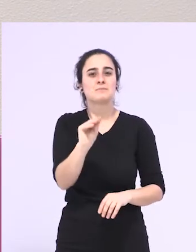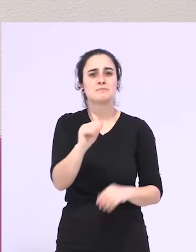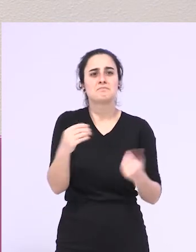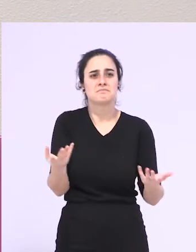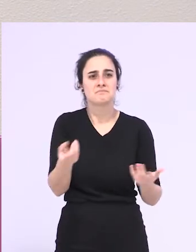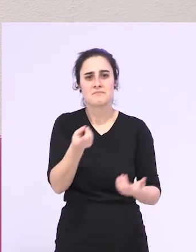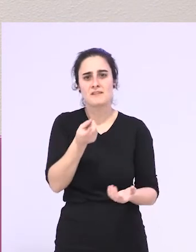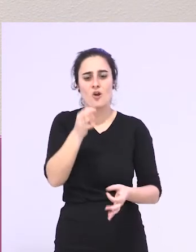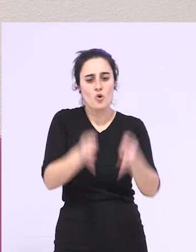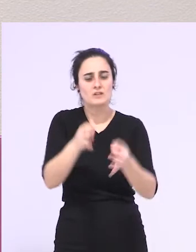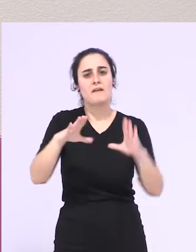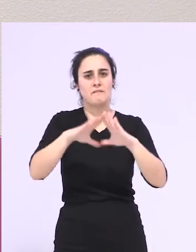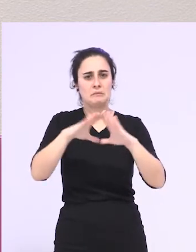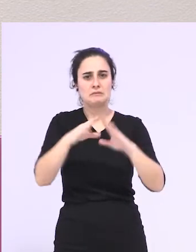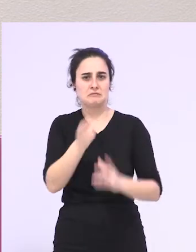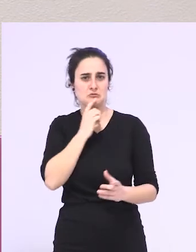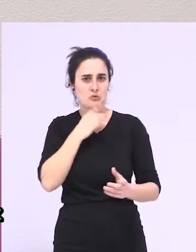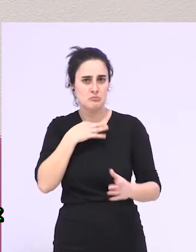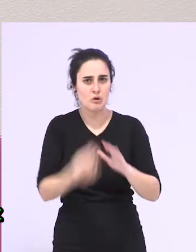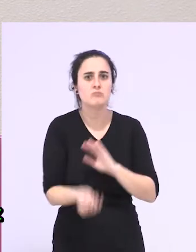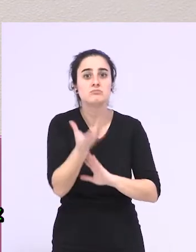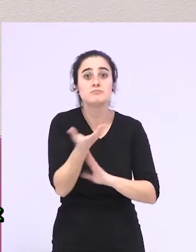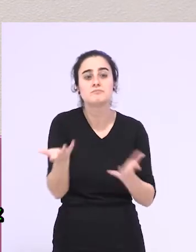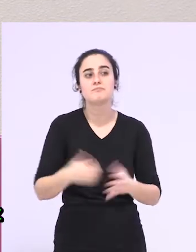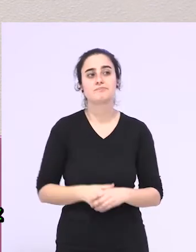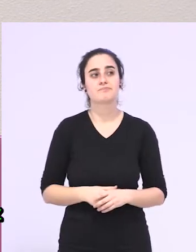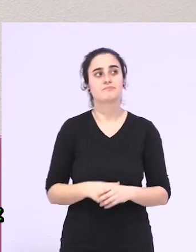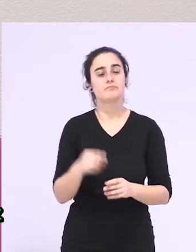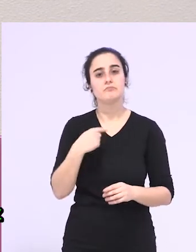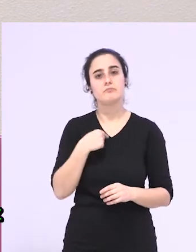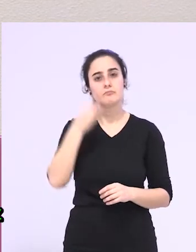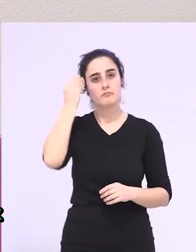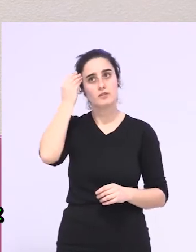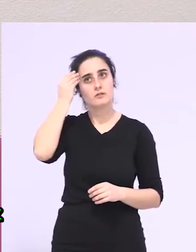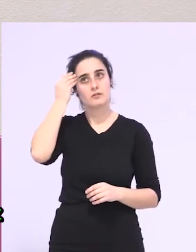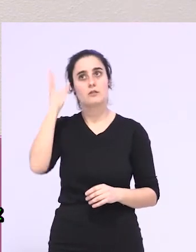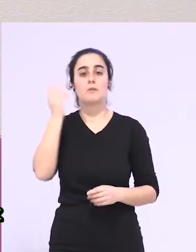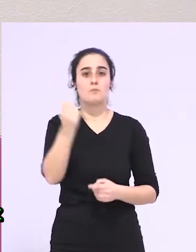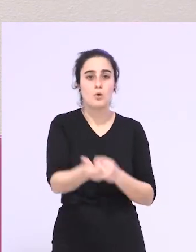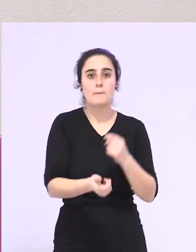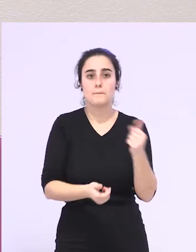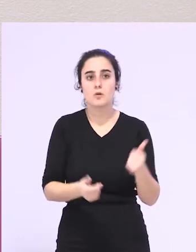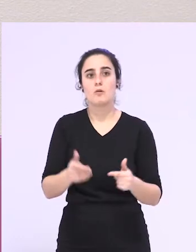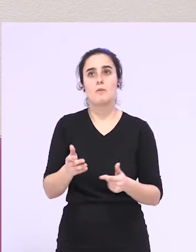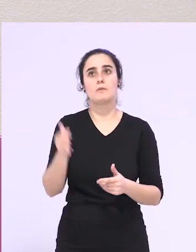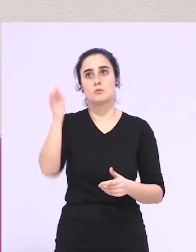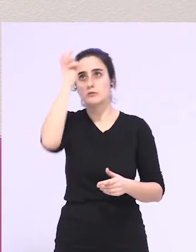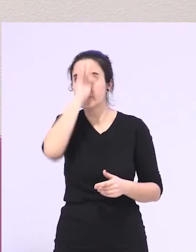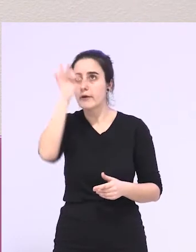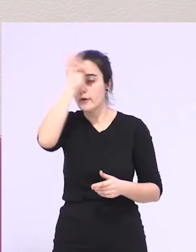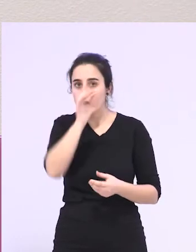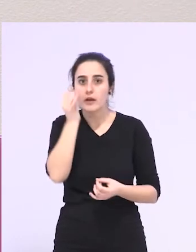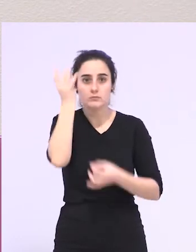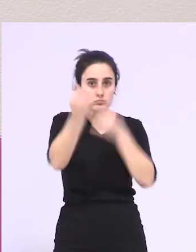litzateke, ez, justizia feministagoa. Bueno, ba, nik uste torre teorizatzen goaz, pixkanaka, eta uste dut nahiko ideia